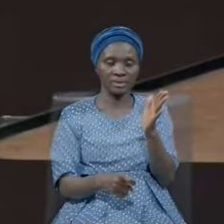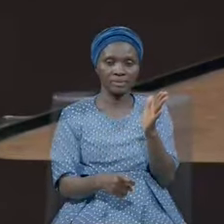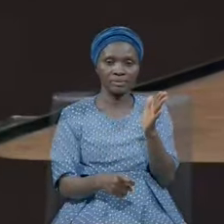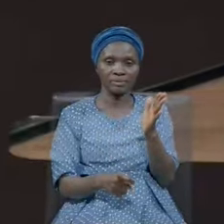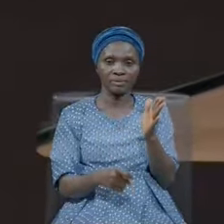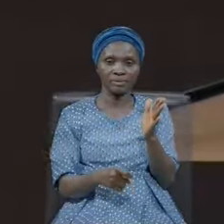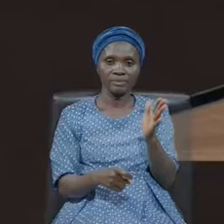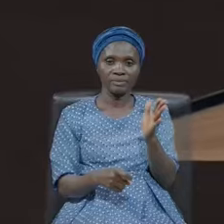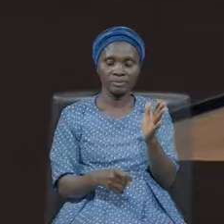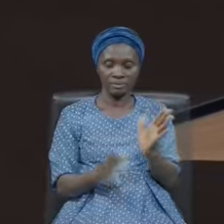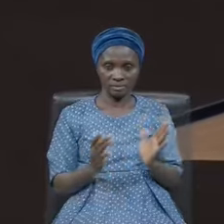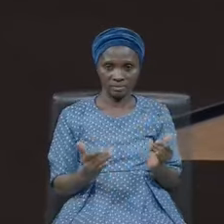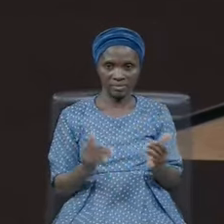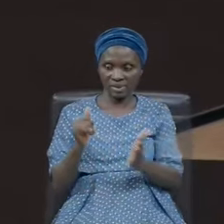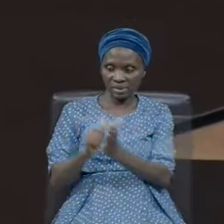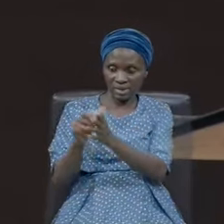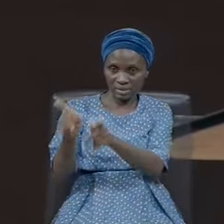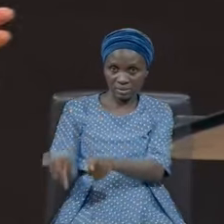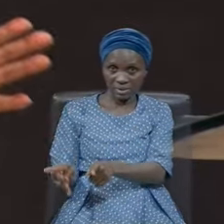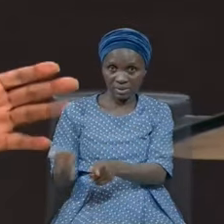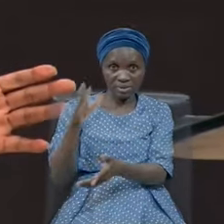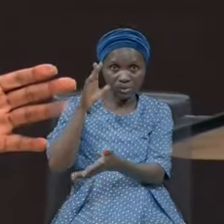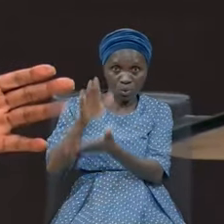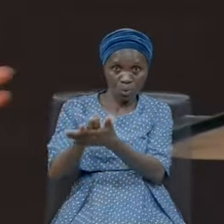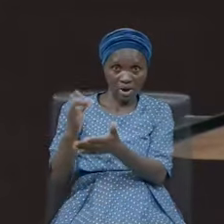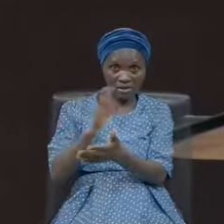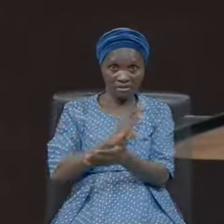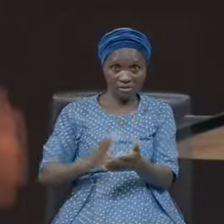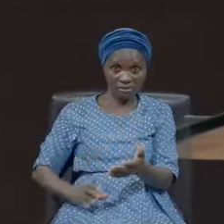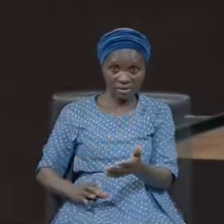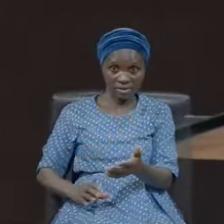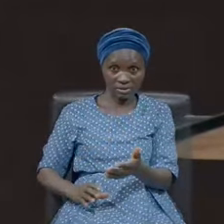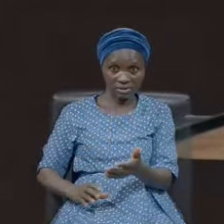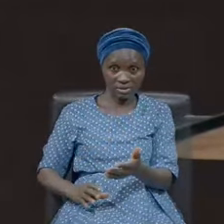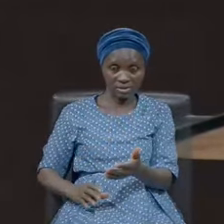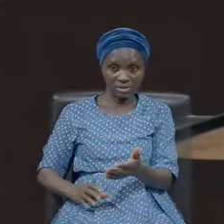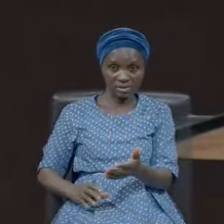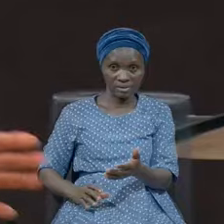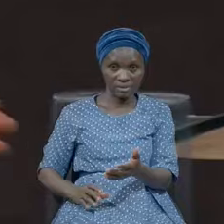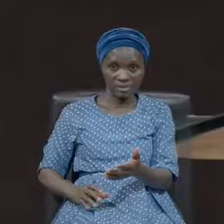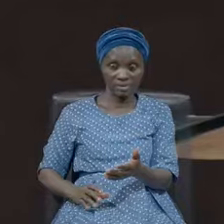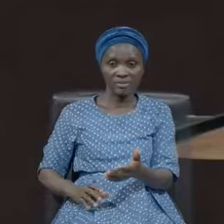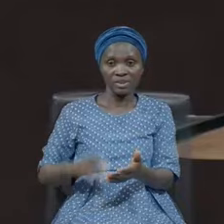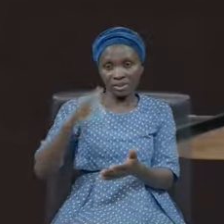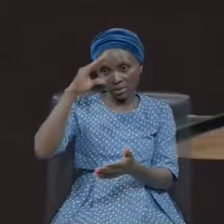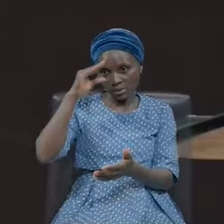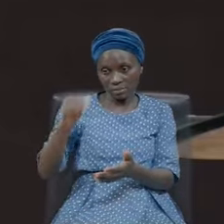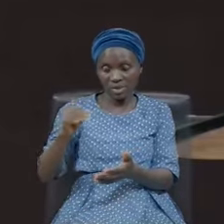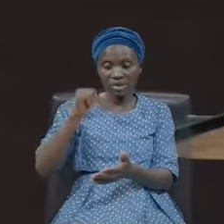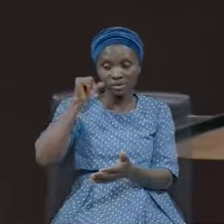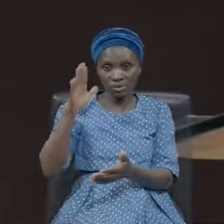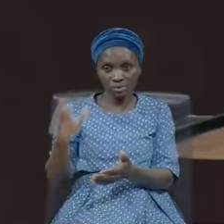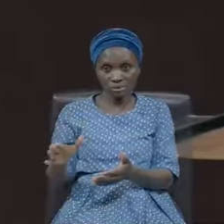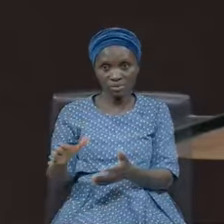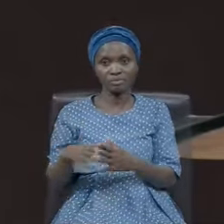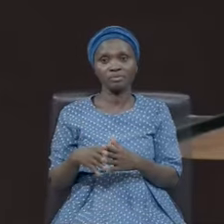l'épouse à l'époux Christ, l'époux et l'épouse, l'homme et la femme, l'épouse de